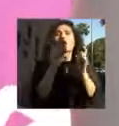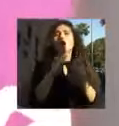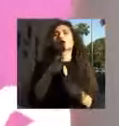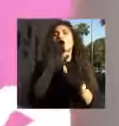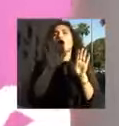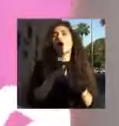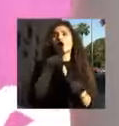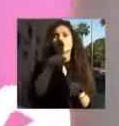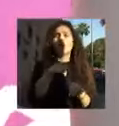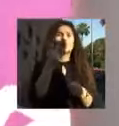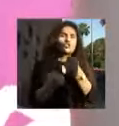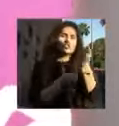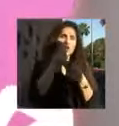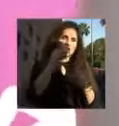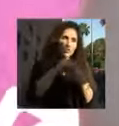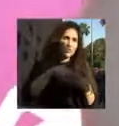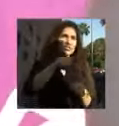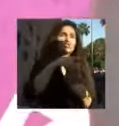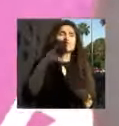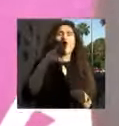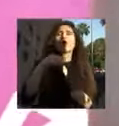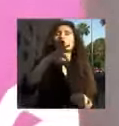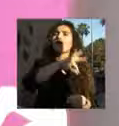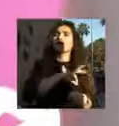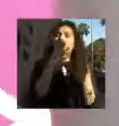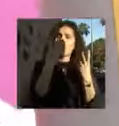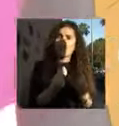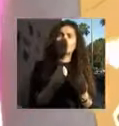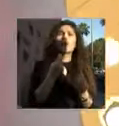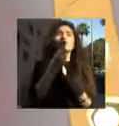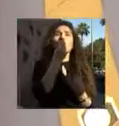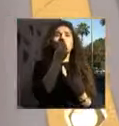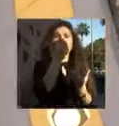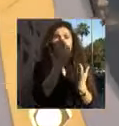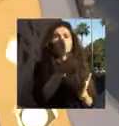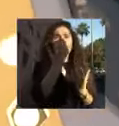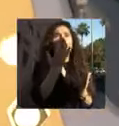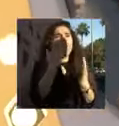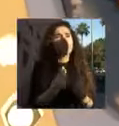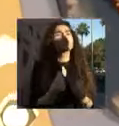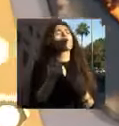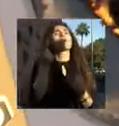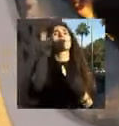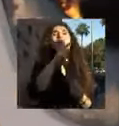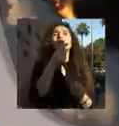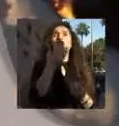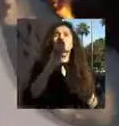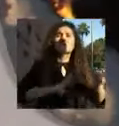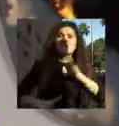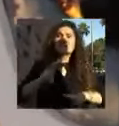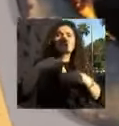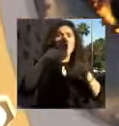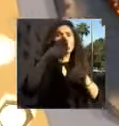Orada çalışanların cebine gidecek. Onlara gıda sağlayanların kasasına girecek. Giysi